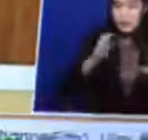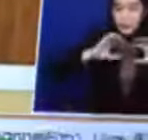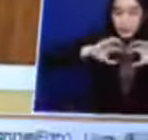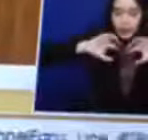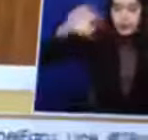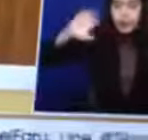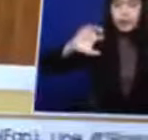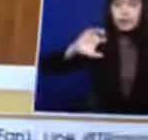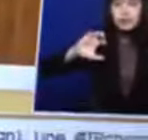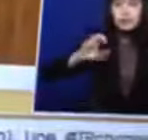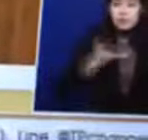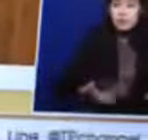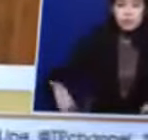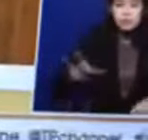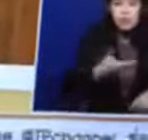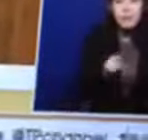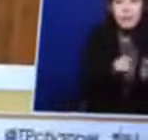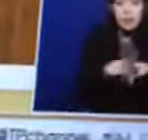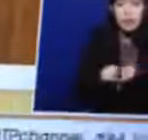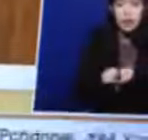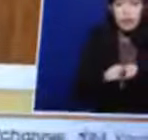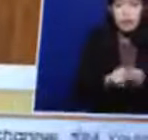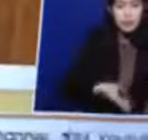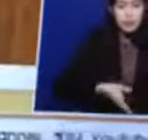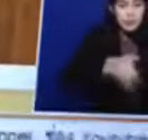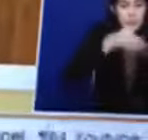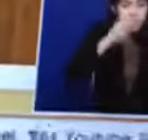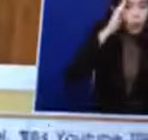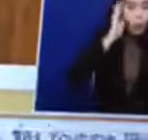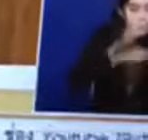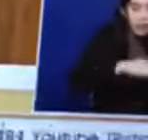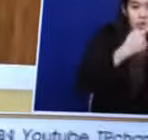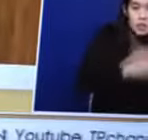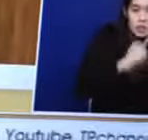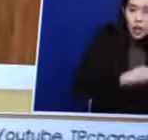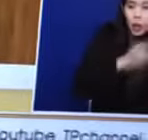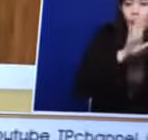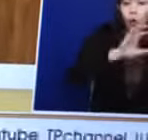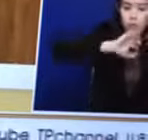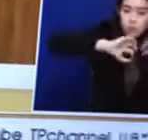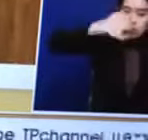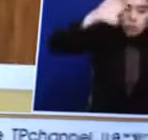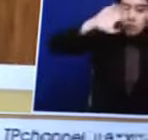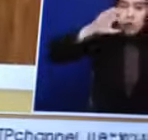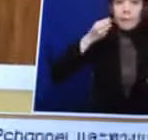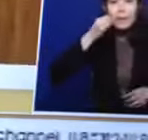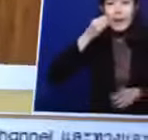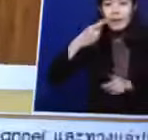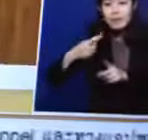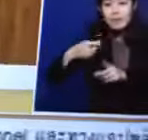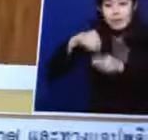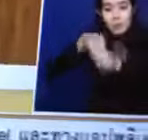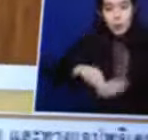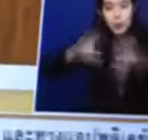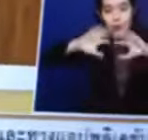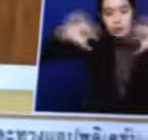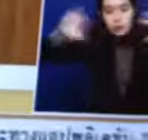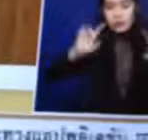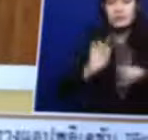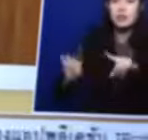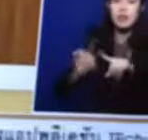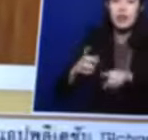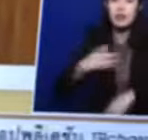งแฟลตหลวงอพาร์ตเมนต์หลวงหรือใช้รถหลวงได้กรุณามีความเข้าใจตรงกันในส่วนนี้ด้วยครับ ครับเชิญท่านสม